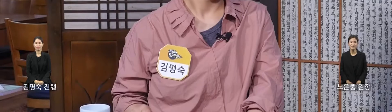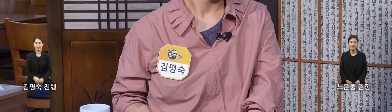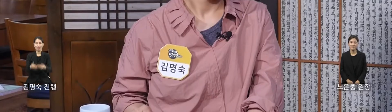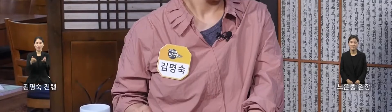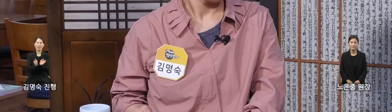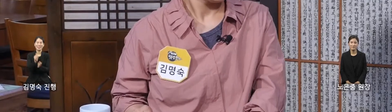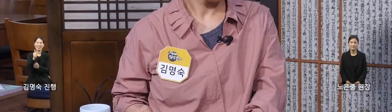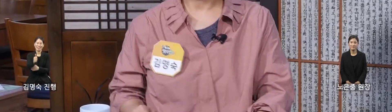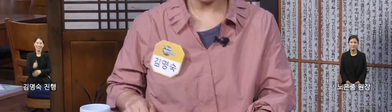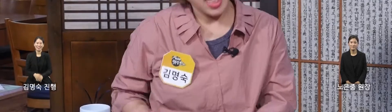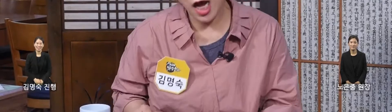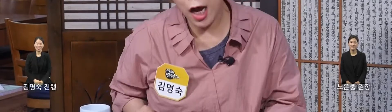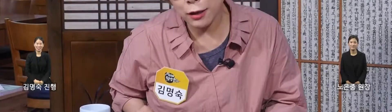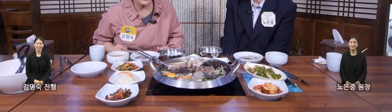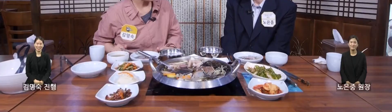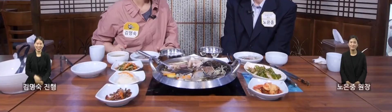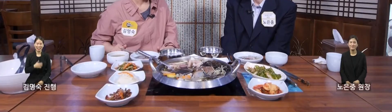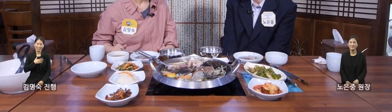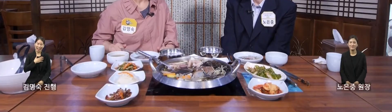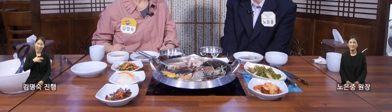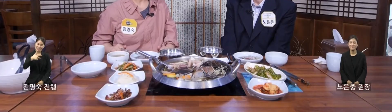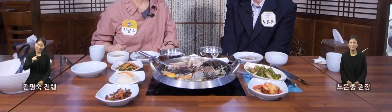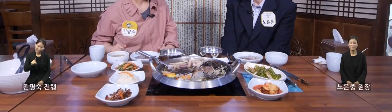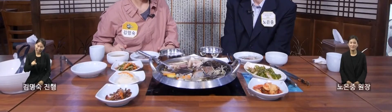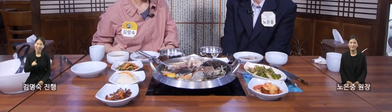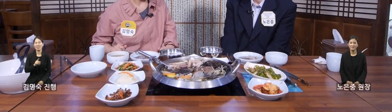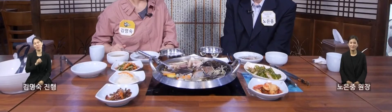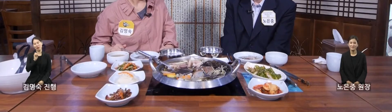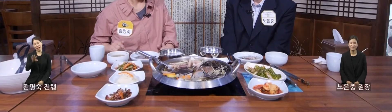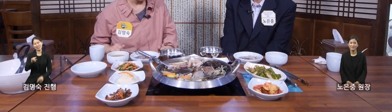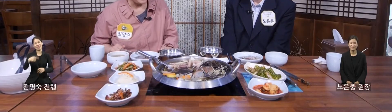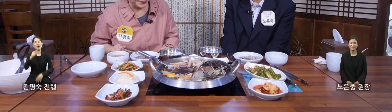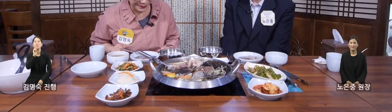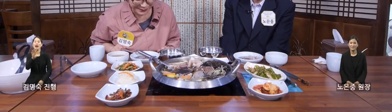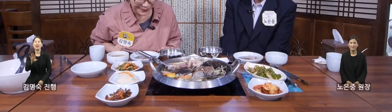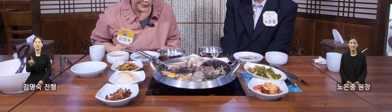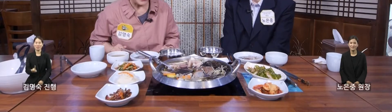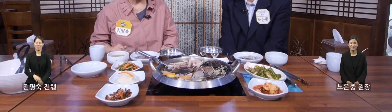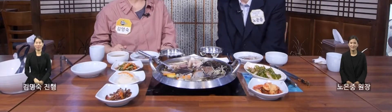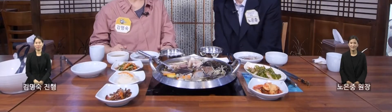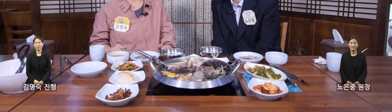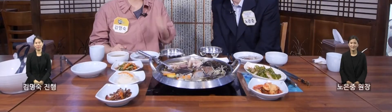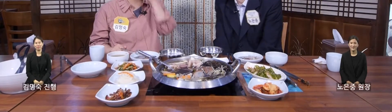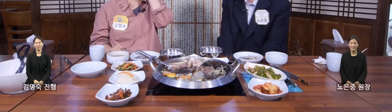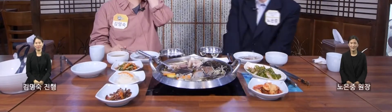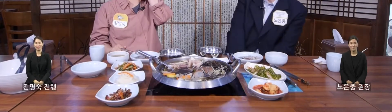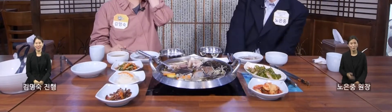네. 제가 자 이런 뭐 무슨 말 할 것 같아요? 겁은 안